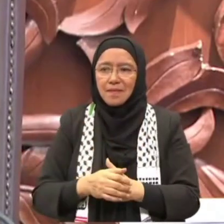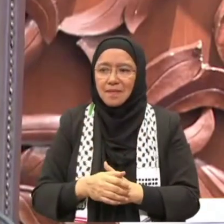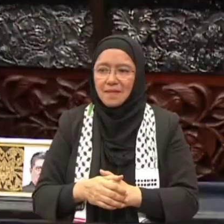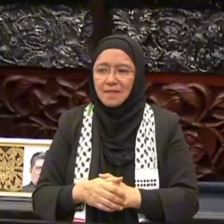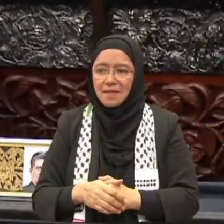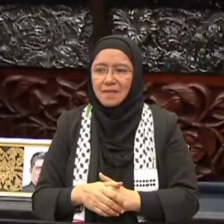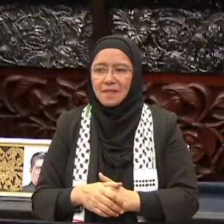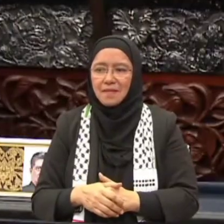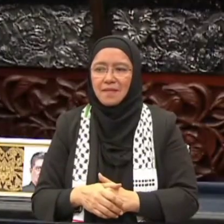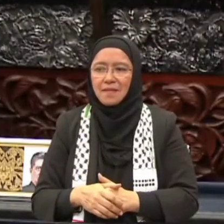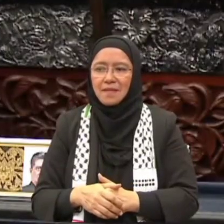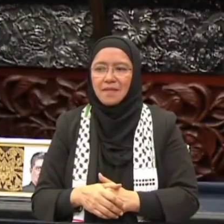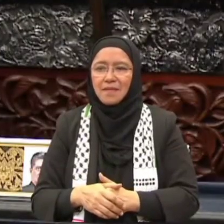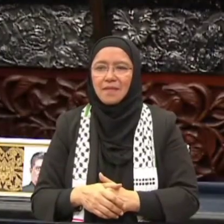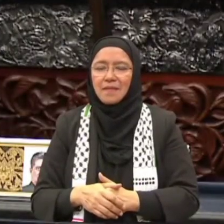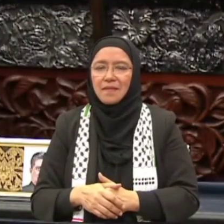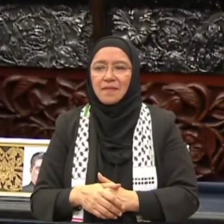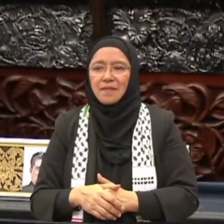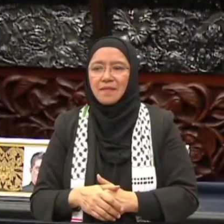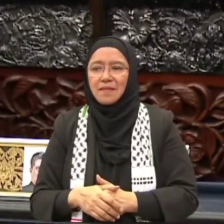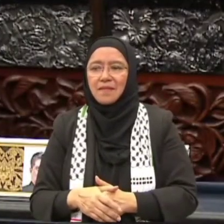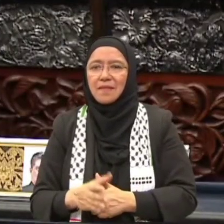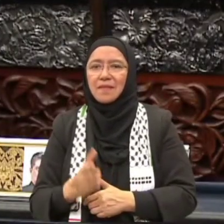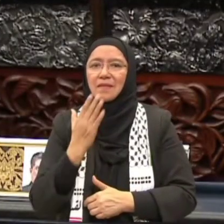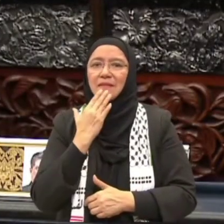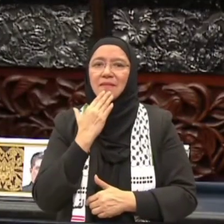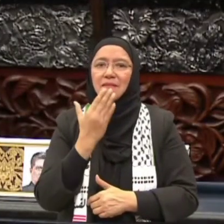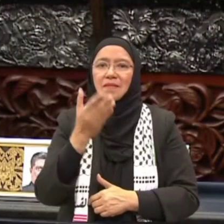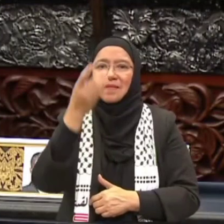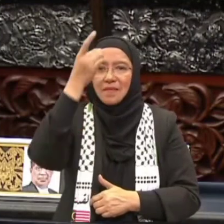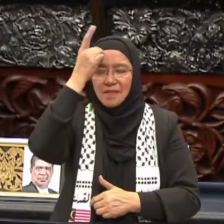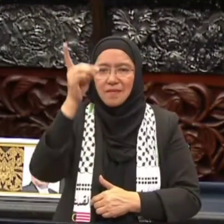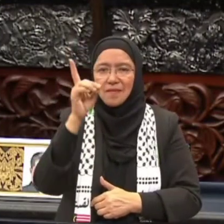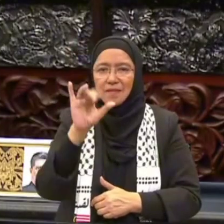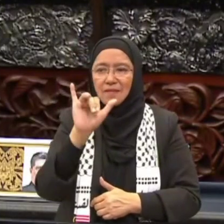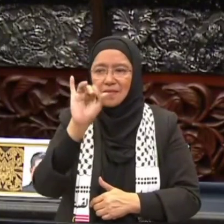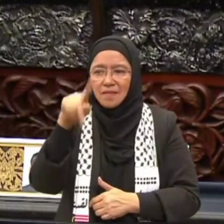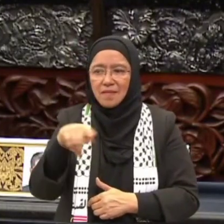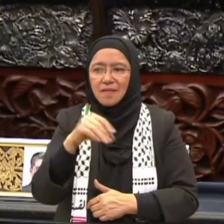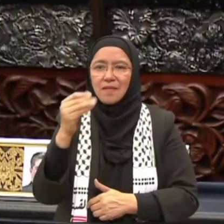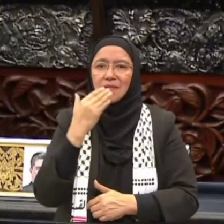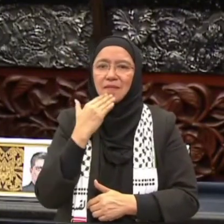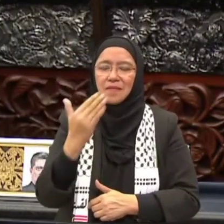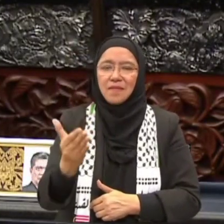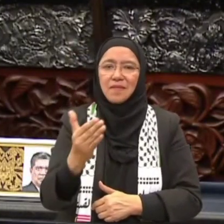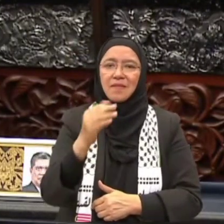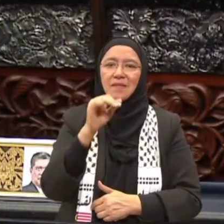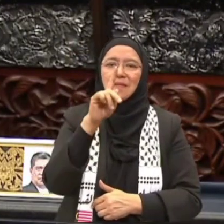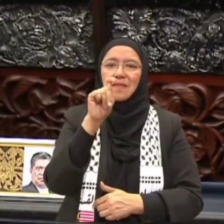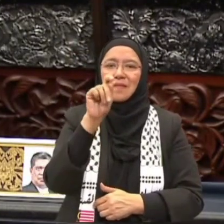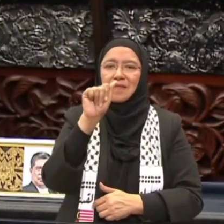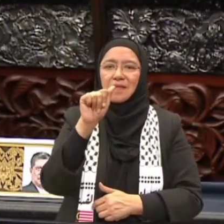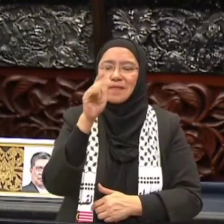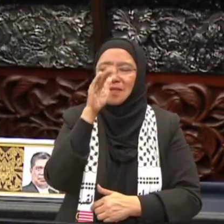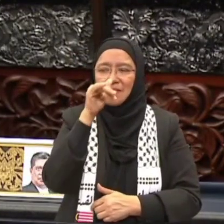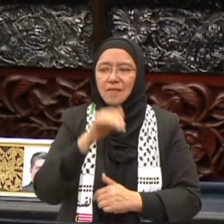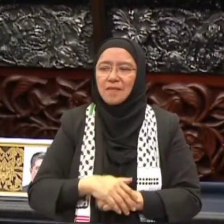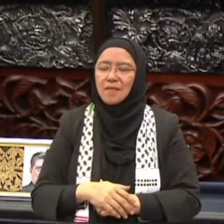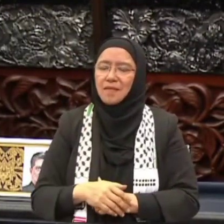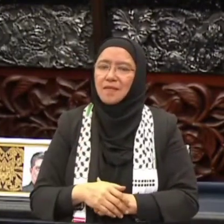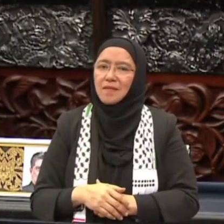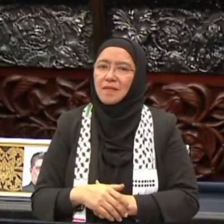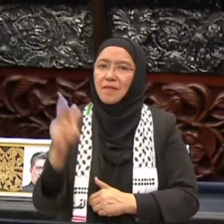Terima kasih, Datuk Yang di-Pertua. Terima kasih, Kota Melaka. Kerajaan Malaysia menyediakan peruntukan yang